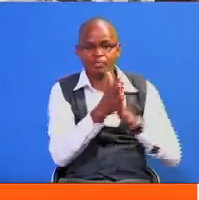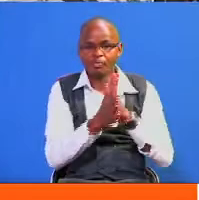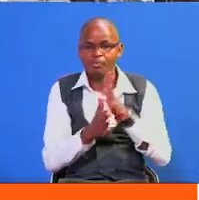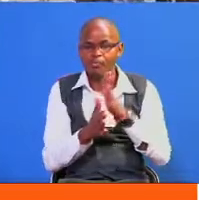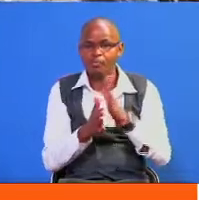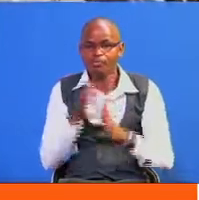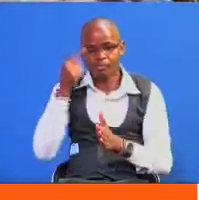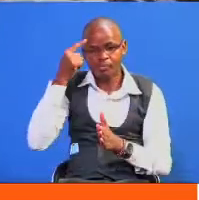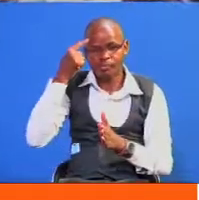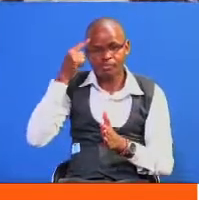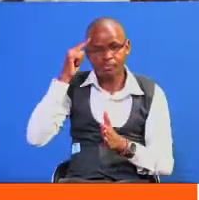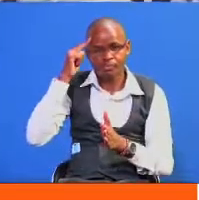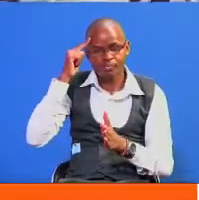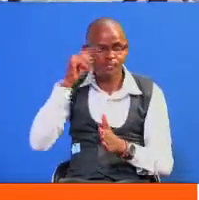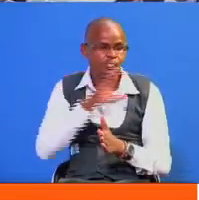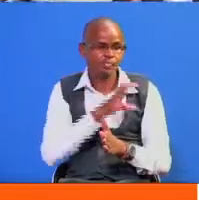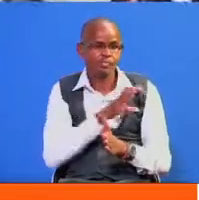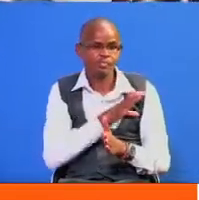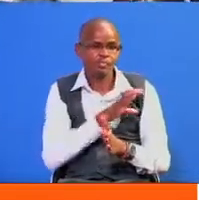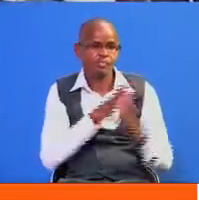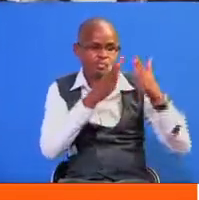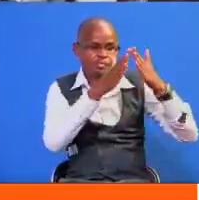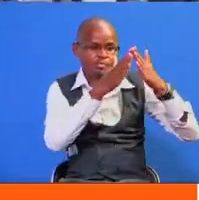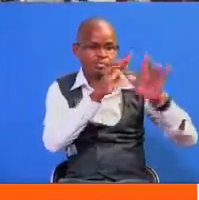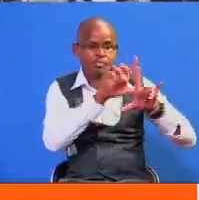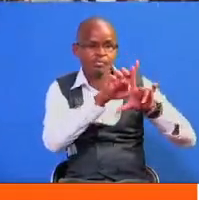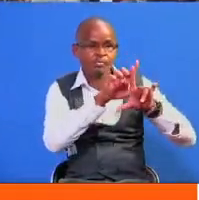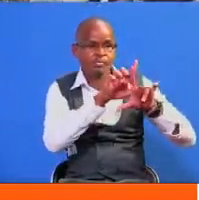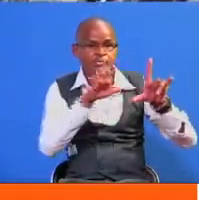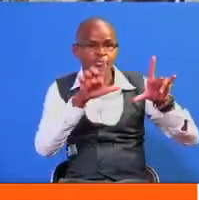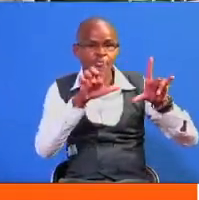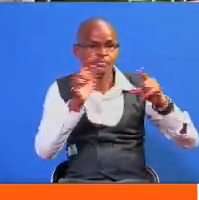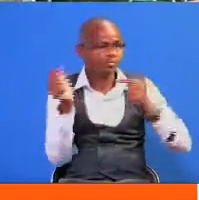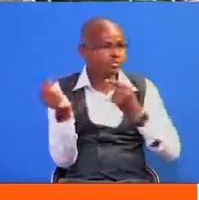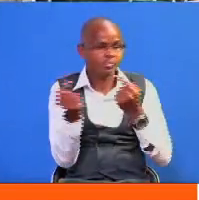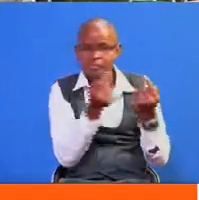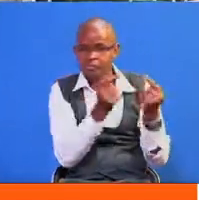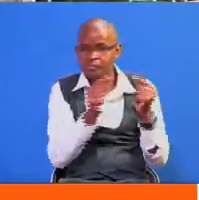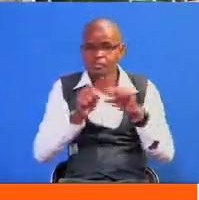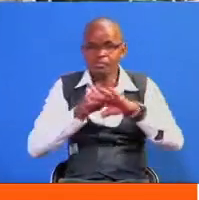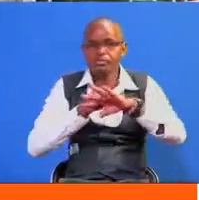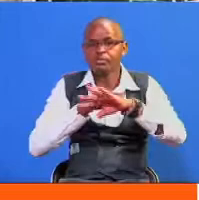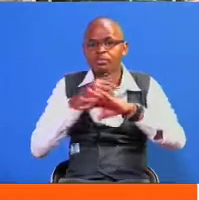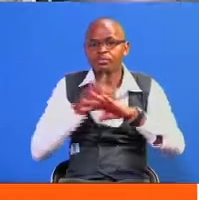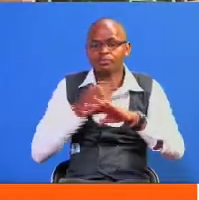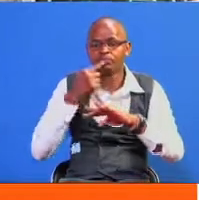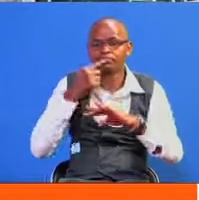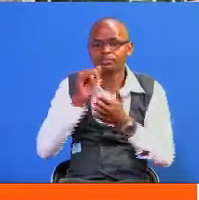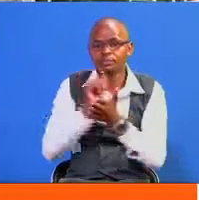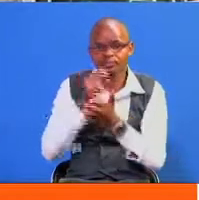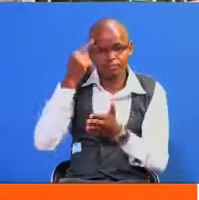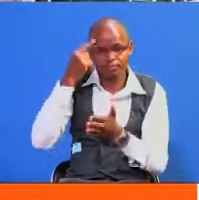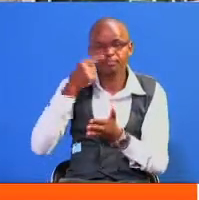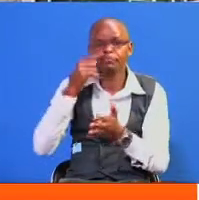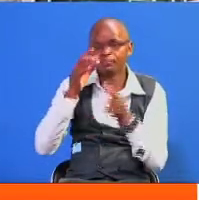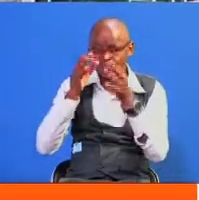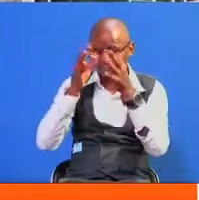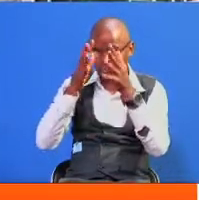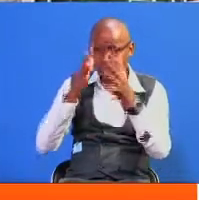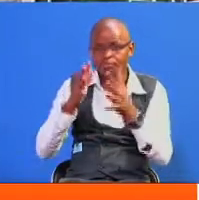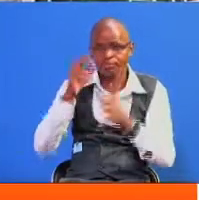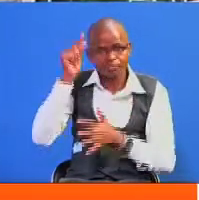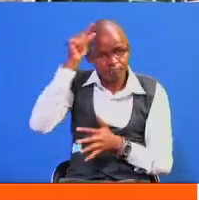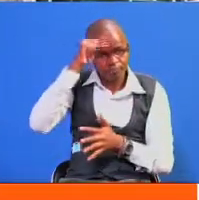wao wakiwemo watu binafsi wenye nyumba kwenye ardhi ya mabishano. Wakazi hao walidai waliambiwa afisa mwandamizi